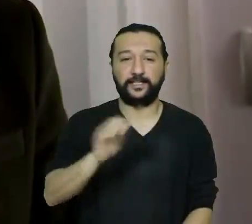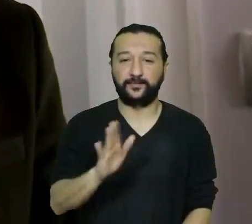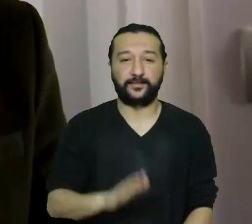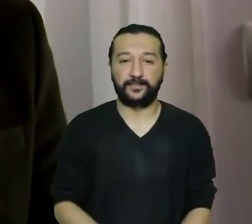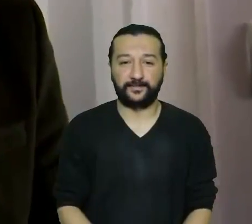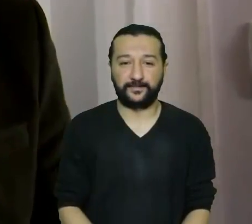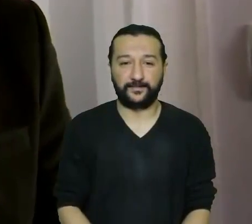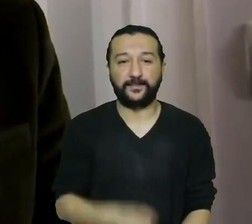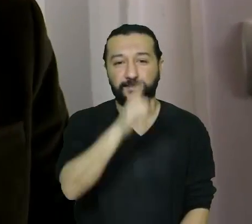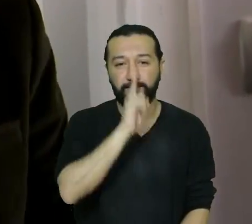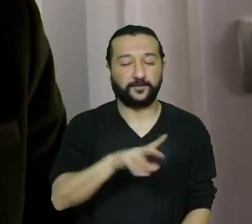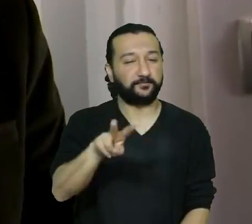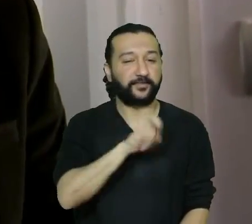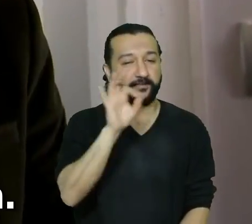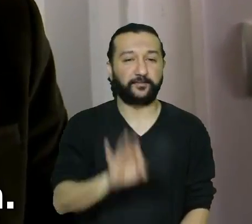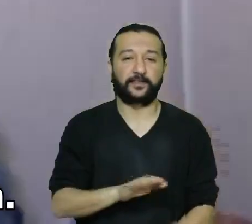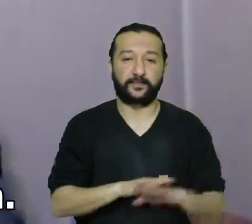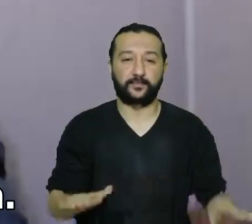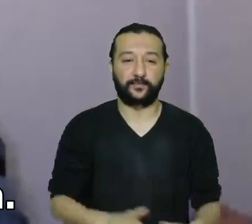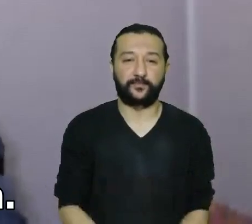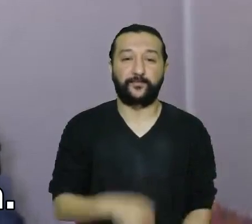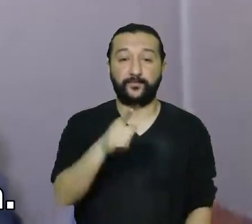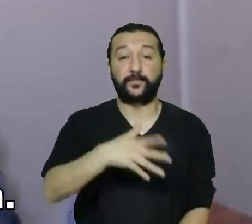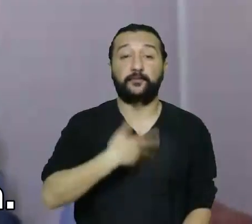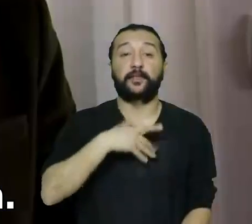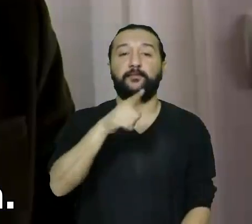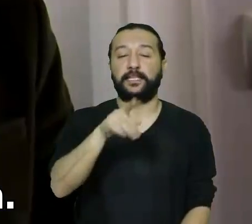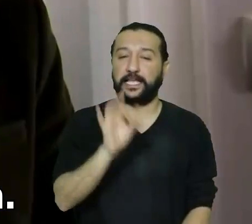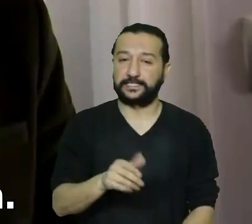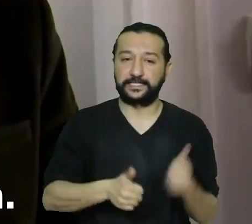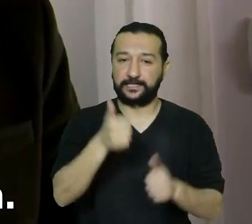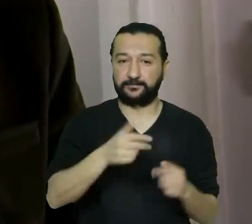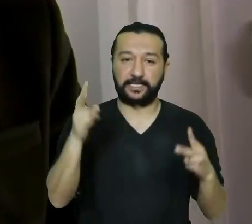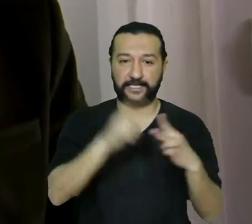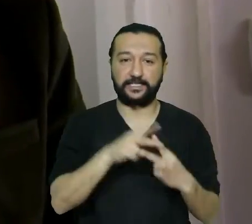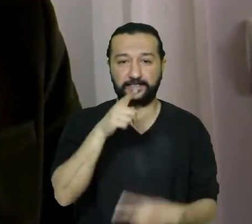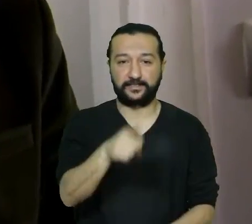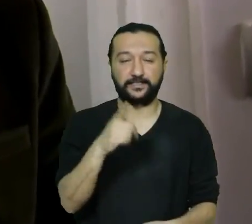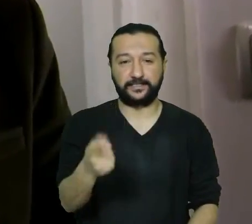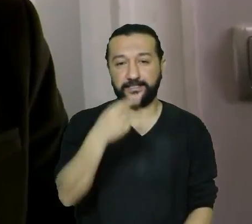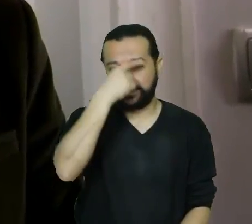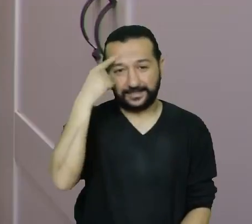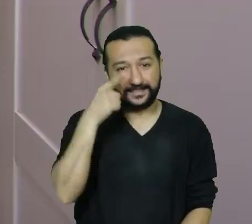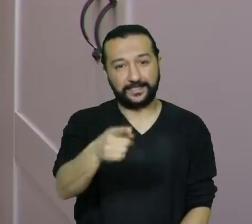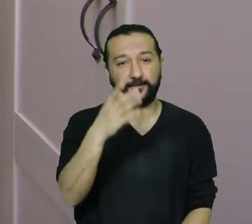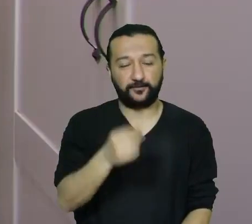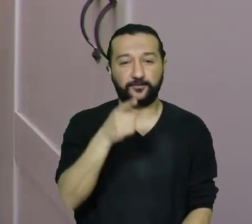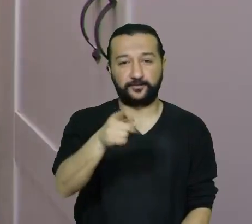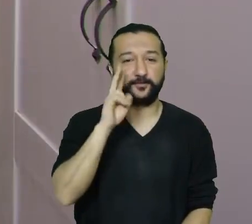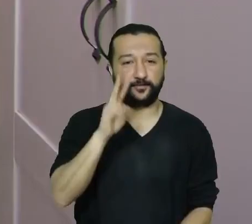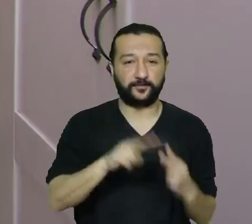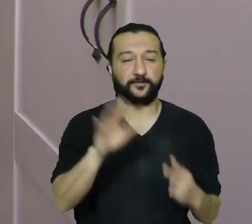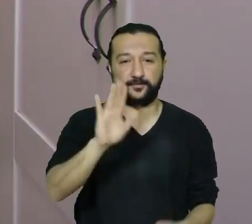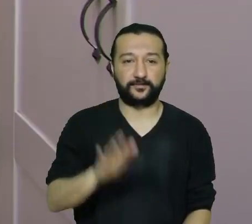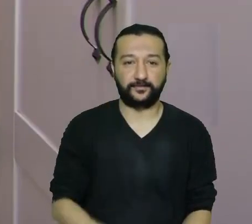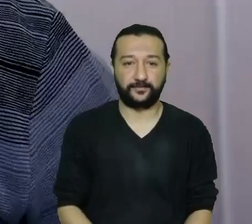aldı yüzlüğü. Yüzdüm bile Şükrü. Şükrü merak etme. Artık sen de yarışmadasın. Şans seninle olsun. Zaman zaman